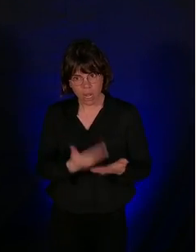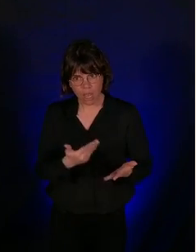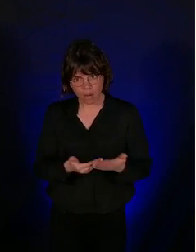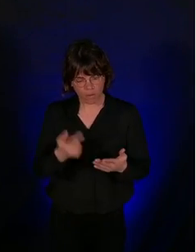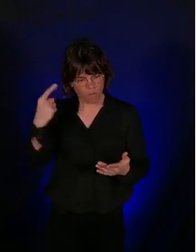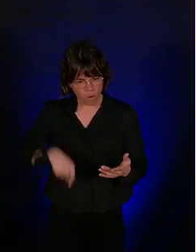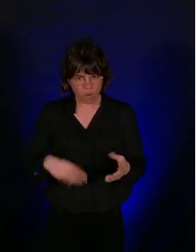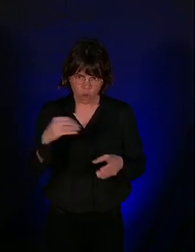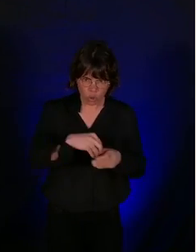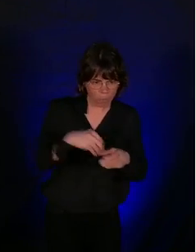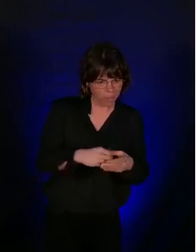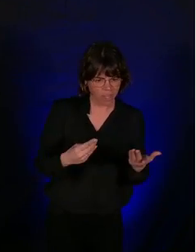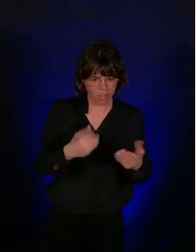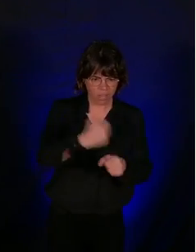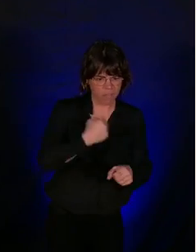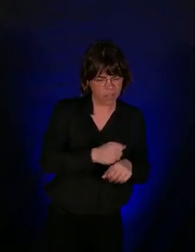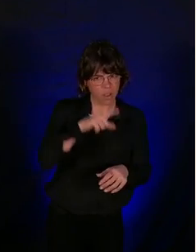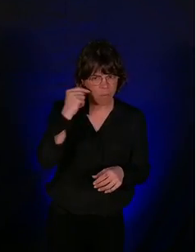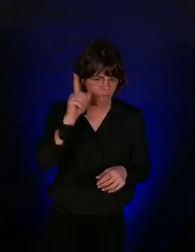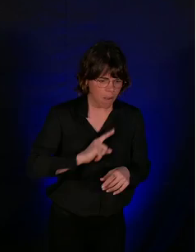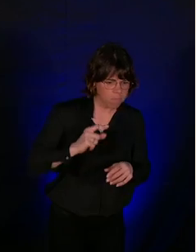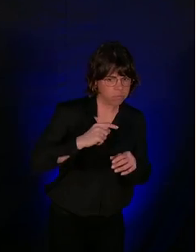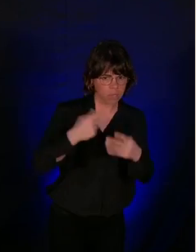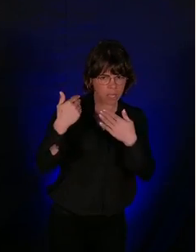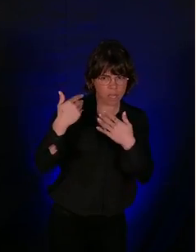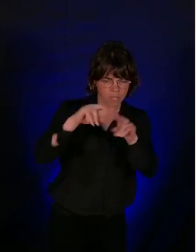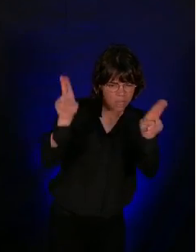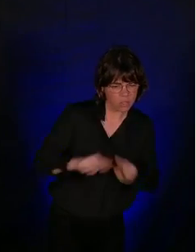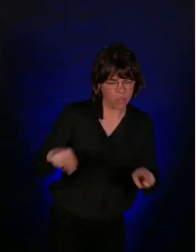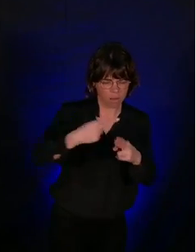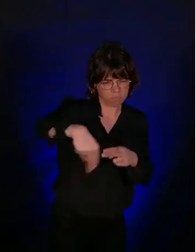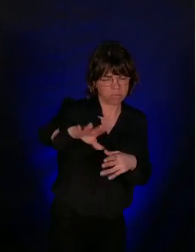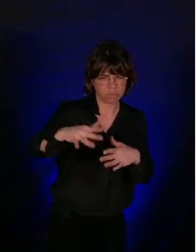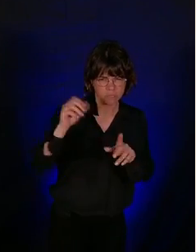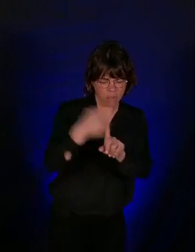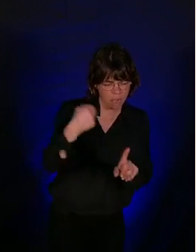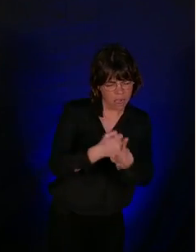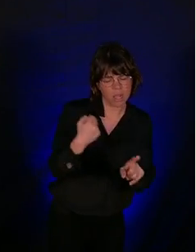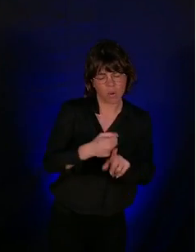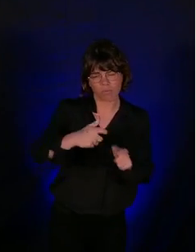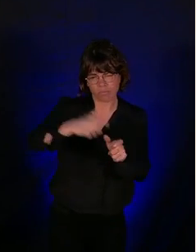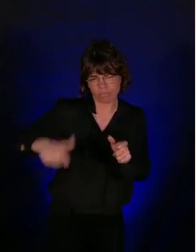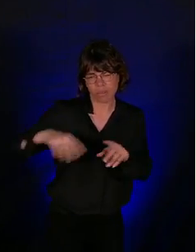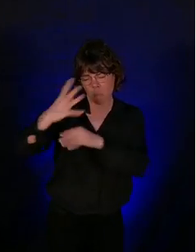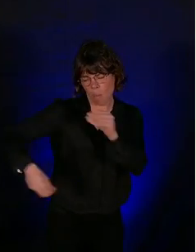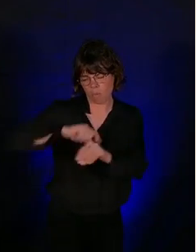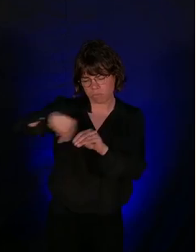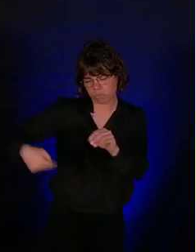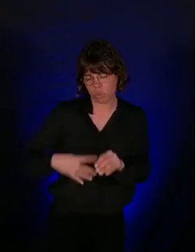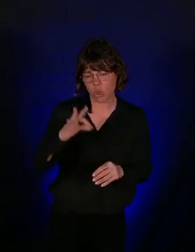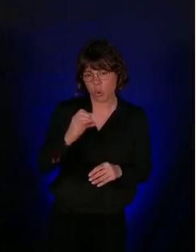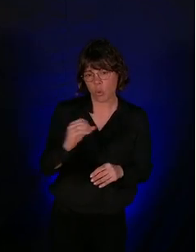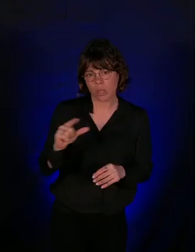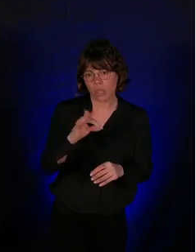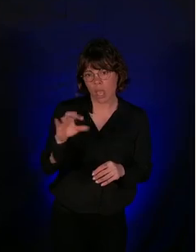lien entre les travailleuses et travailleurs à l'international qui se battent au quotidien contre les multinationales les mêmes que les nôtres total Carrefour et